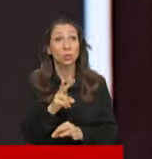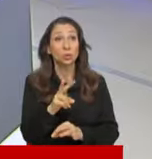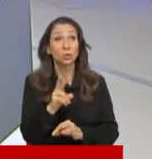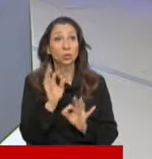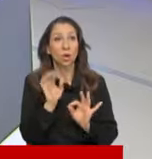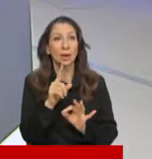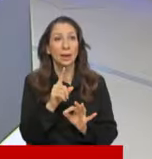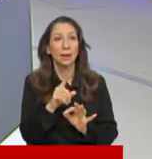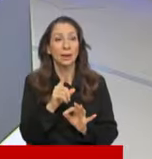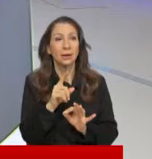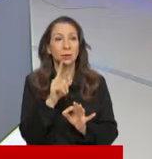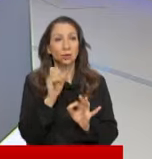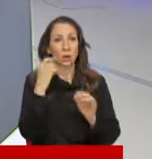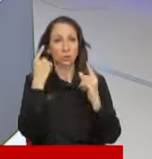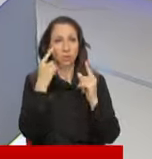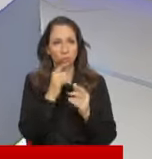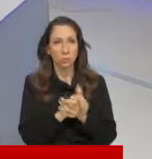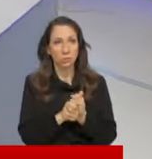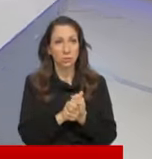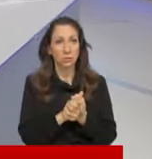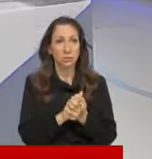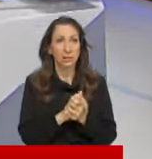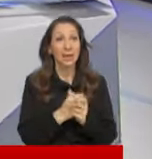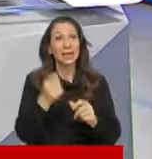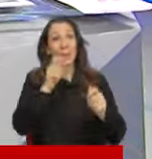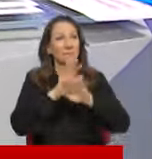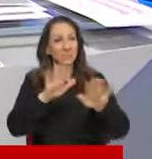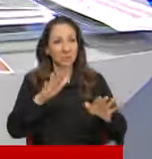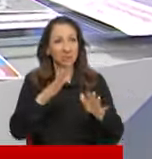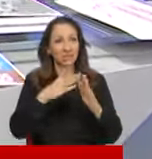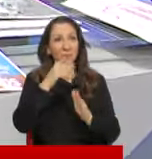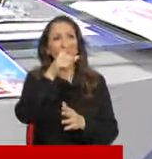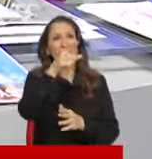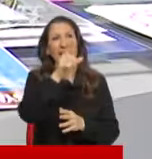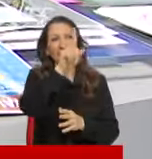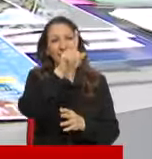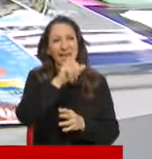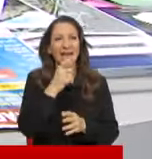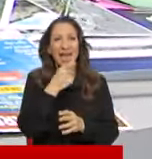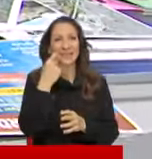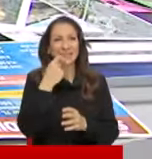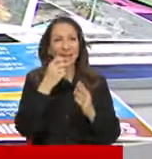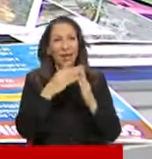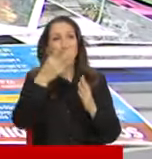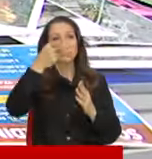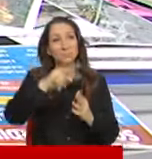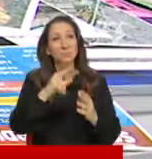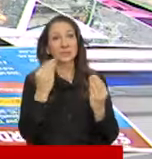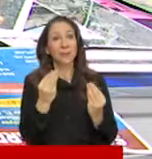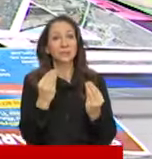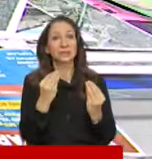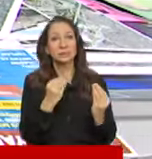şöyle Eee şunu düşünün Bu da yenilenmiş olan evler tabii yani düşünün şu yapılardan insanları Şu yapılara